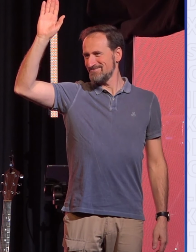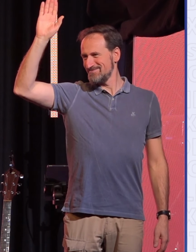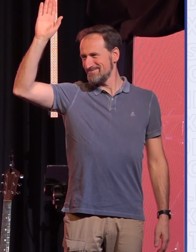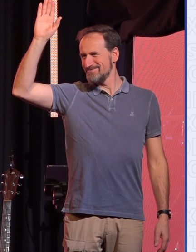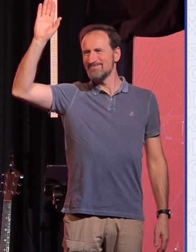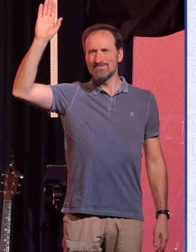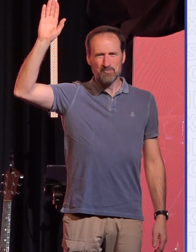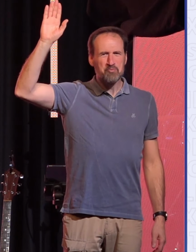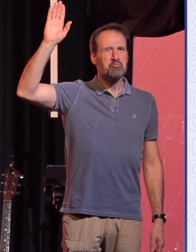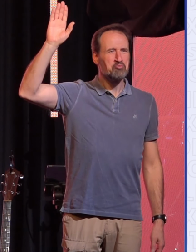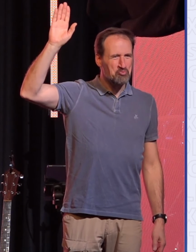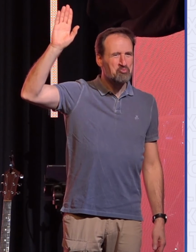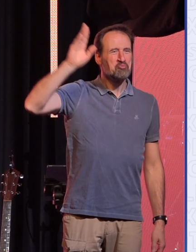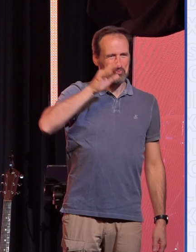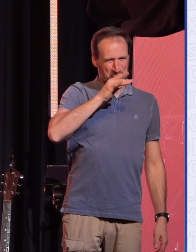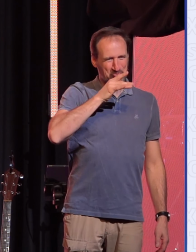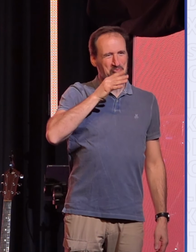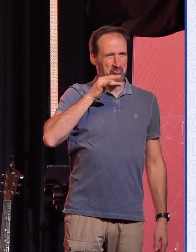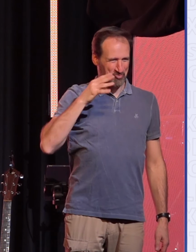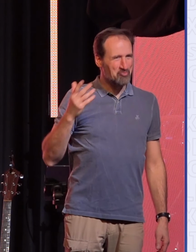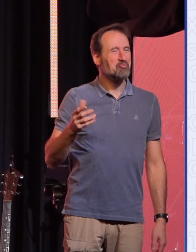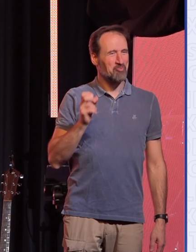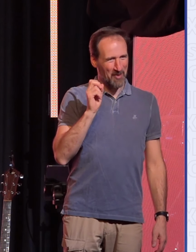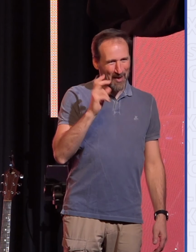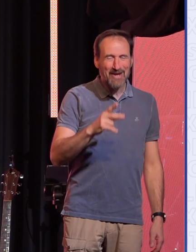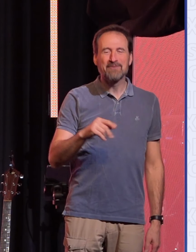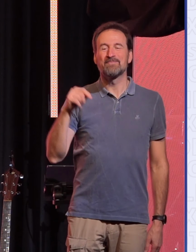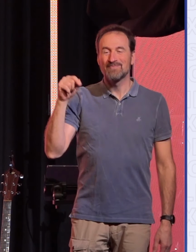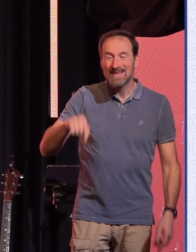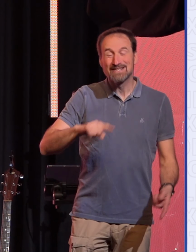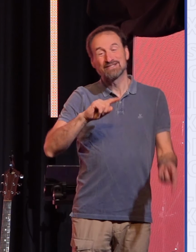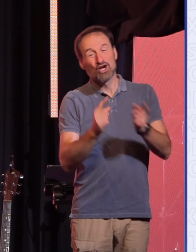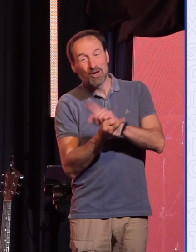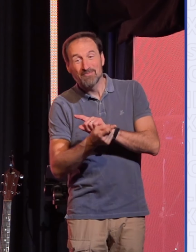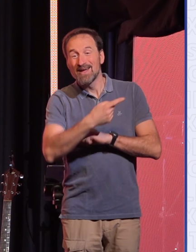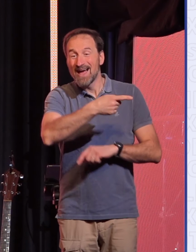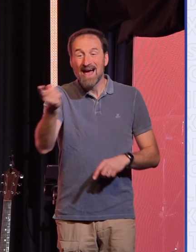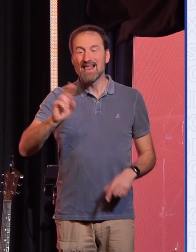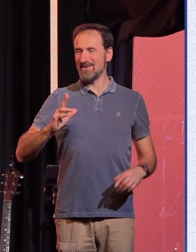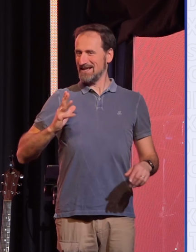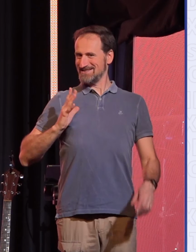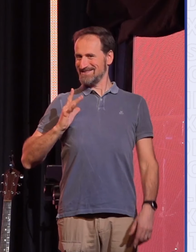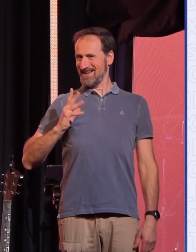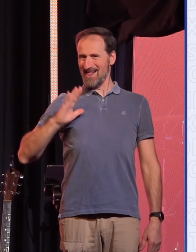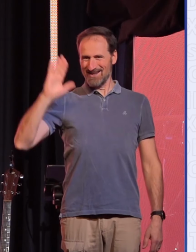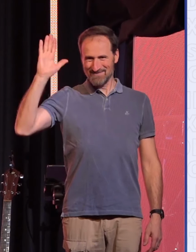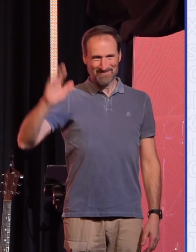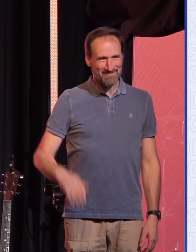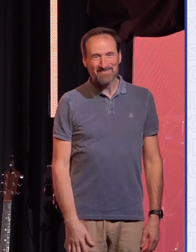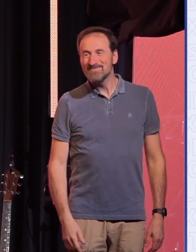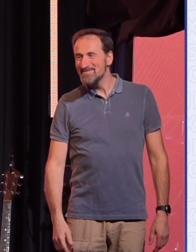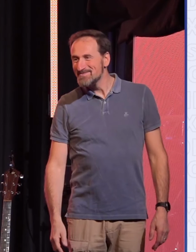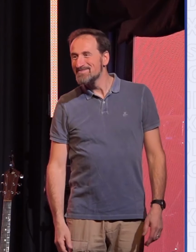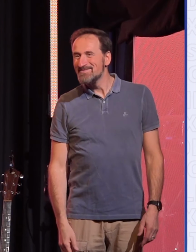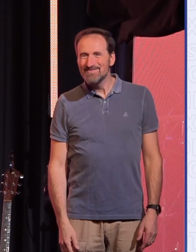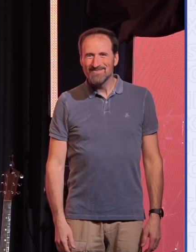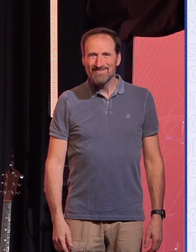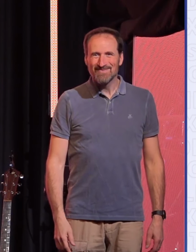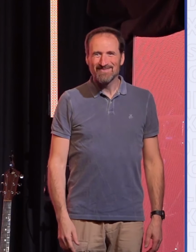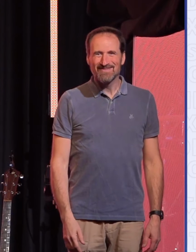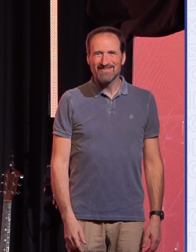Ja, doch einige, sehr cool. Okay, und jetzt alle, die Single sind, die dürfen auch ihre Hände heben.